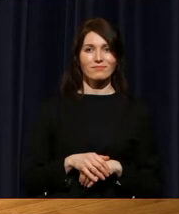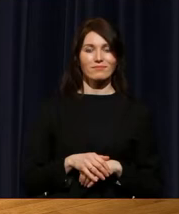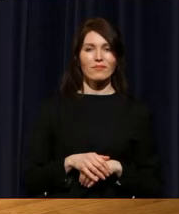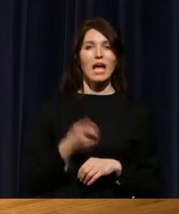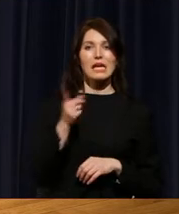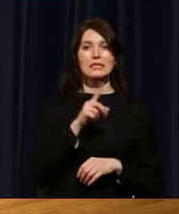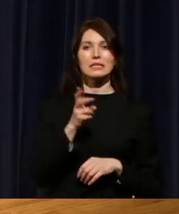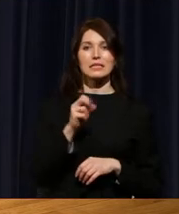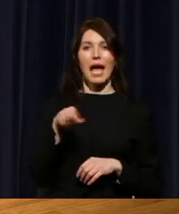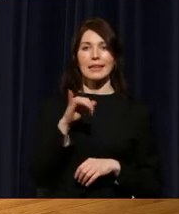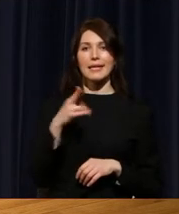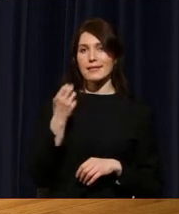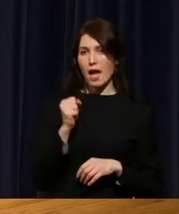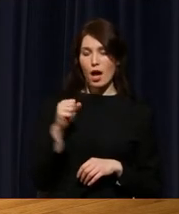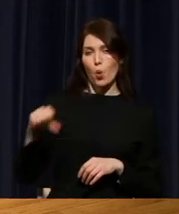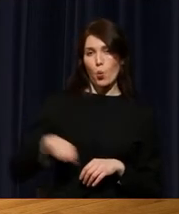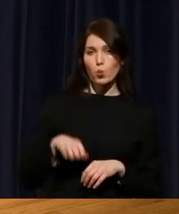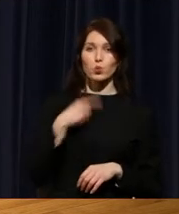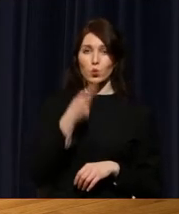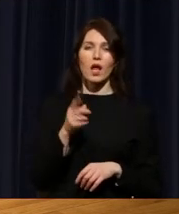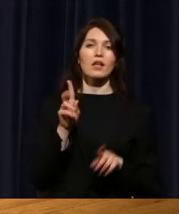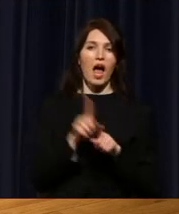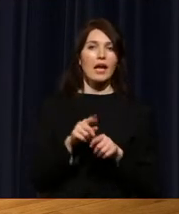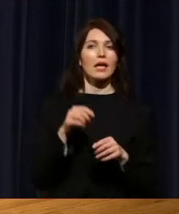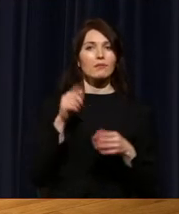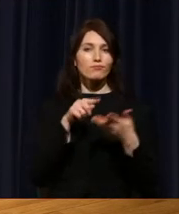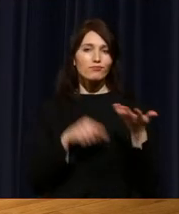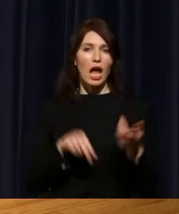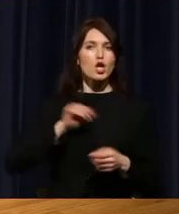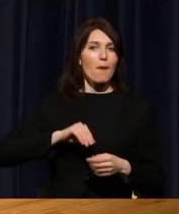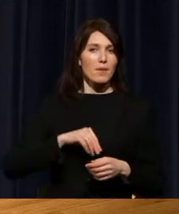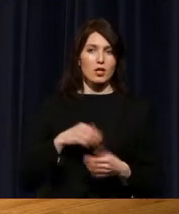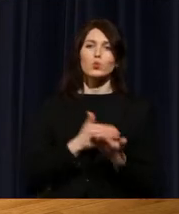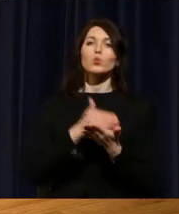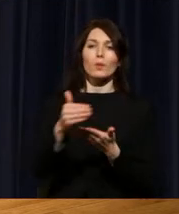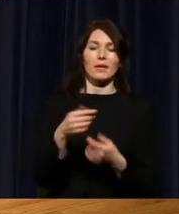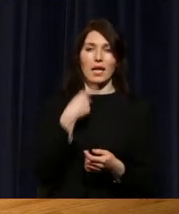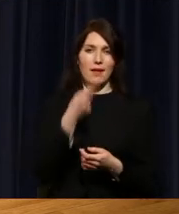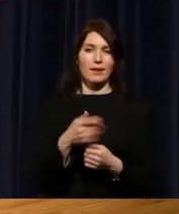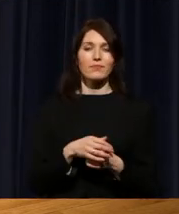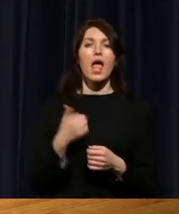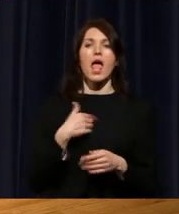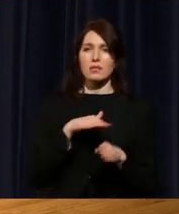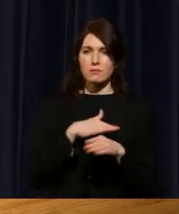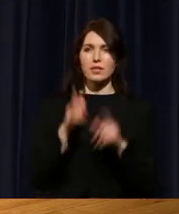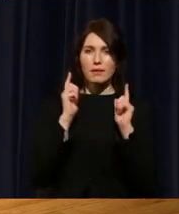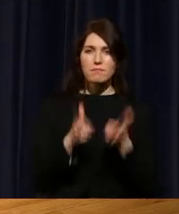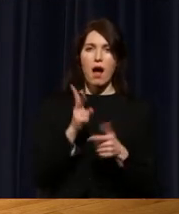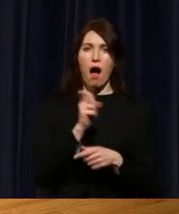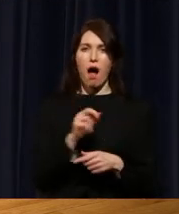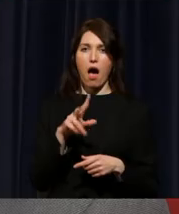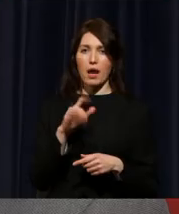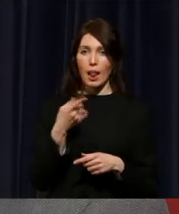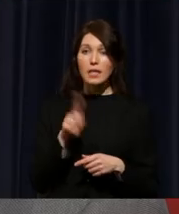Skadiņa kungs, jūs jau arī sākāt runāt, ka tās īpašības noteikti ir vajadzīgas. Nu, miniet, turpiniet. Es noteikti pilnībā piekrītu Kārlim, bet es vēl